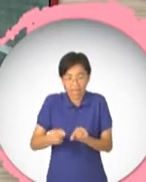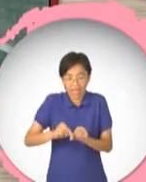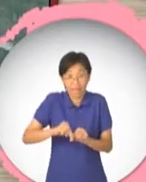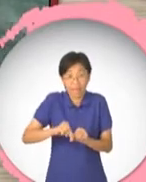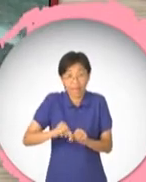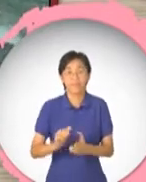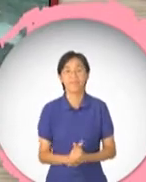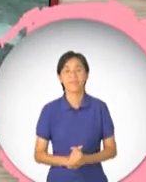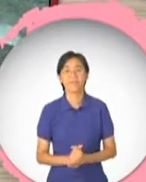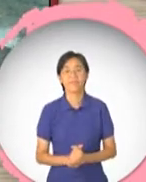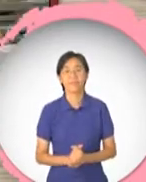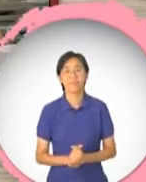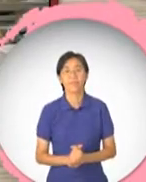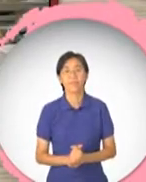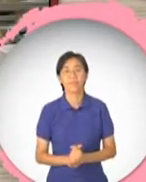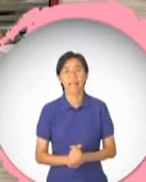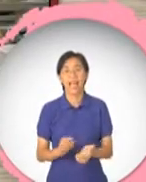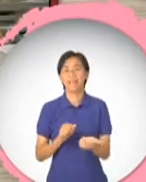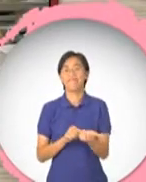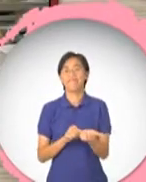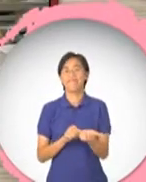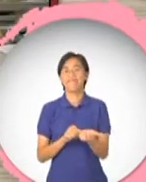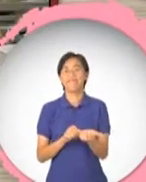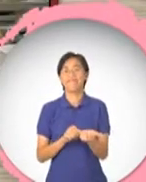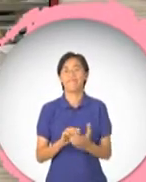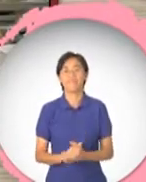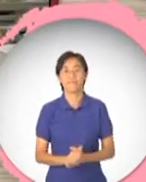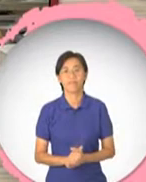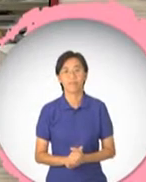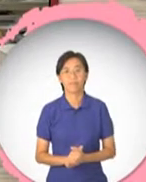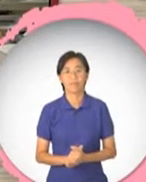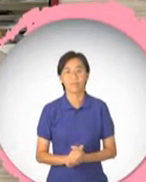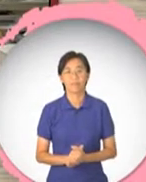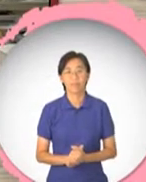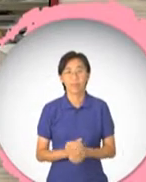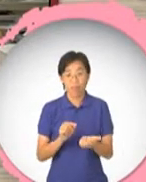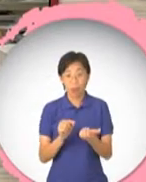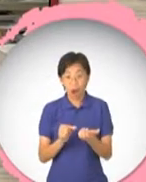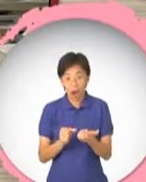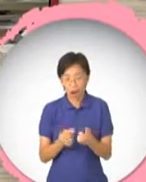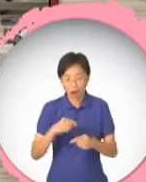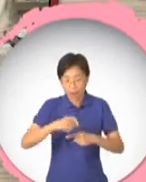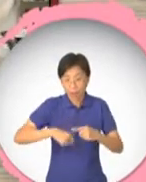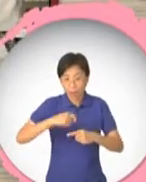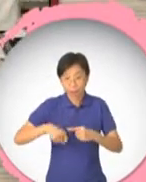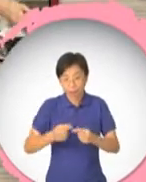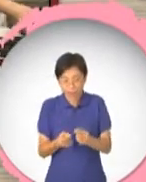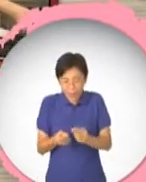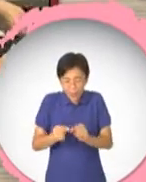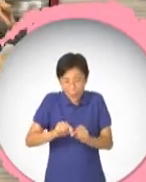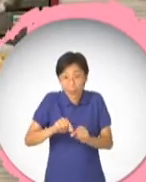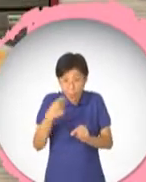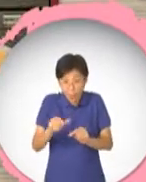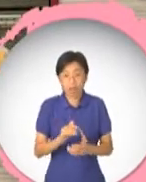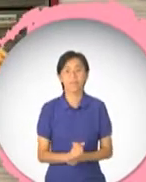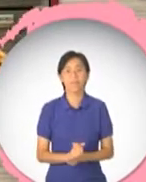ายค่ะนะคะก่อนที่จะคลุกเกล็ดขนมปังเพื่อให้เกล็ดขนมปังติดง่ายขึ้นนะคะเราก็จะ